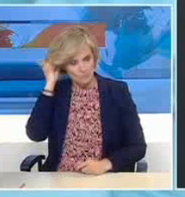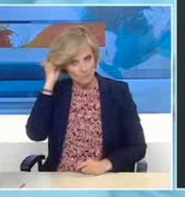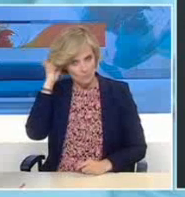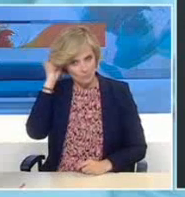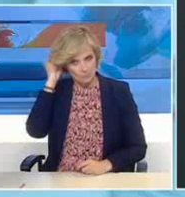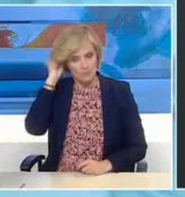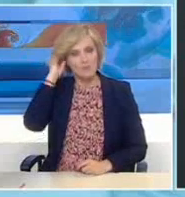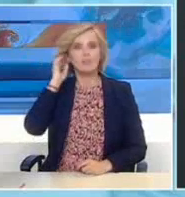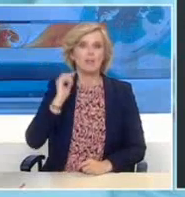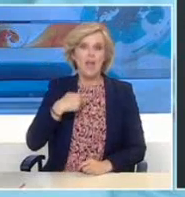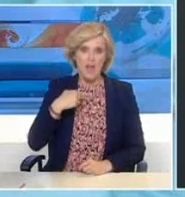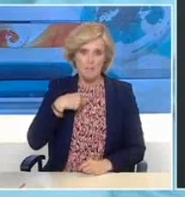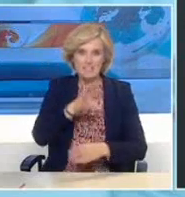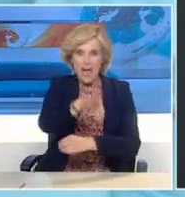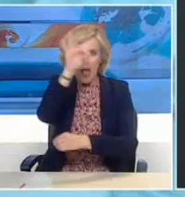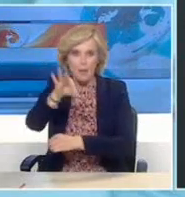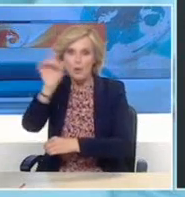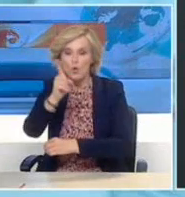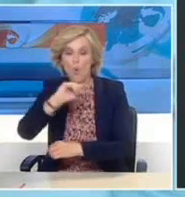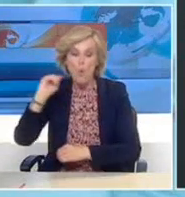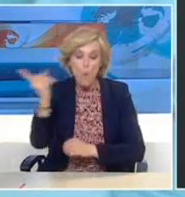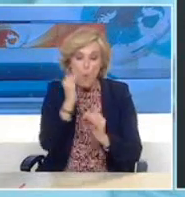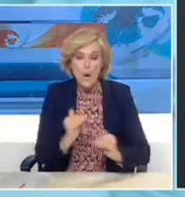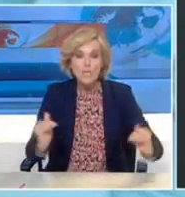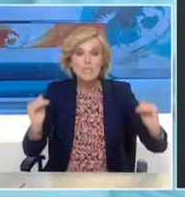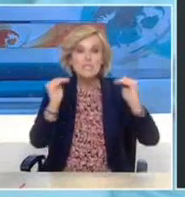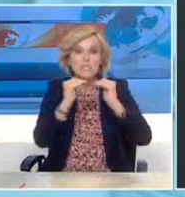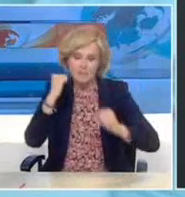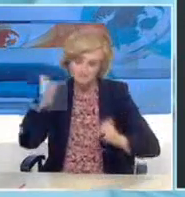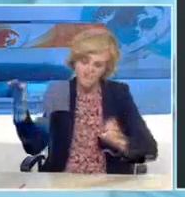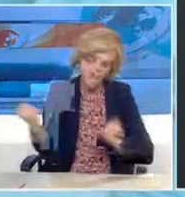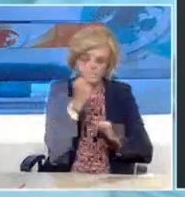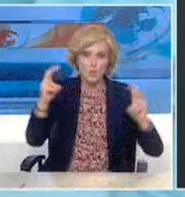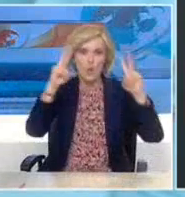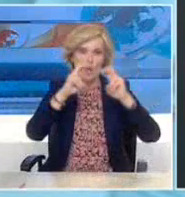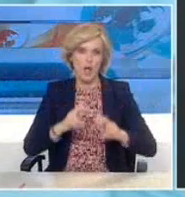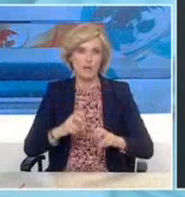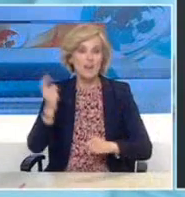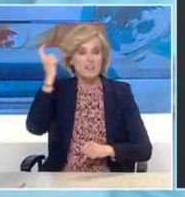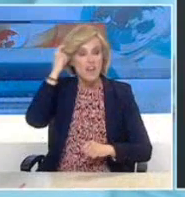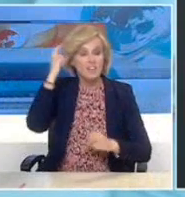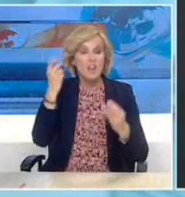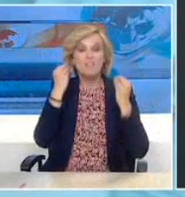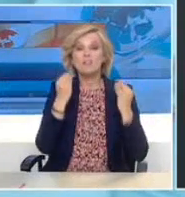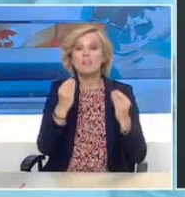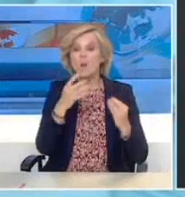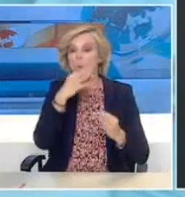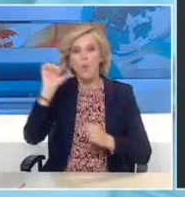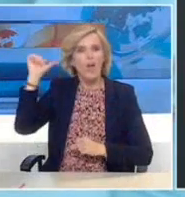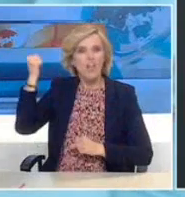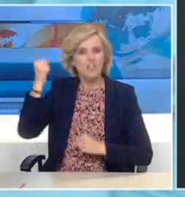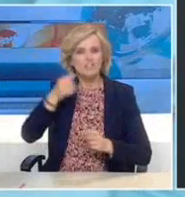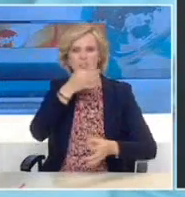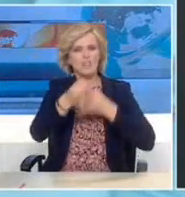εξαιρείται, κανείς δεν είναι υπεράνω των κανόνων. Ας το καταλάβουν καλά αυτό όλοι όσοι έσπευσαν χθες να μιλήσουν για περιορισμό